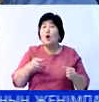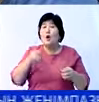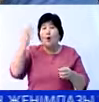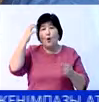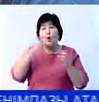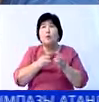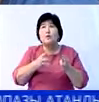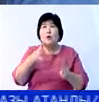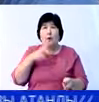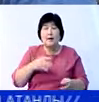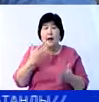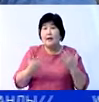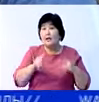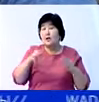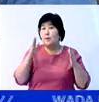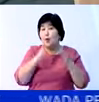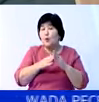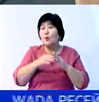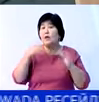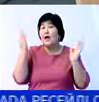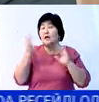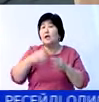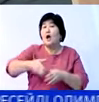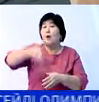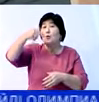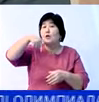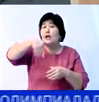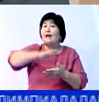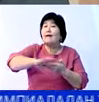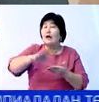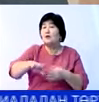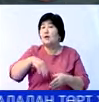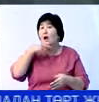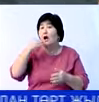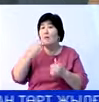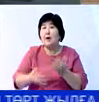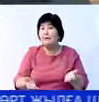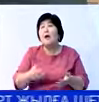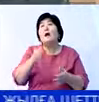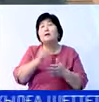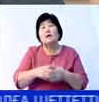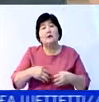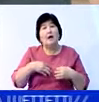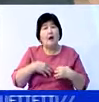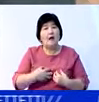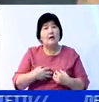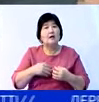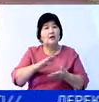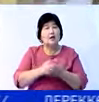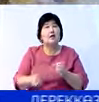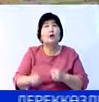жағуға мәжбүр. Алайда кейбірі үйдің желдеткіші мен мұржаларды тазалау жұмыстарына мән бермейді. Салдары қайғылы жағдайға кеп